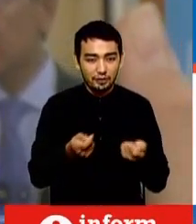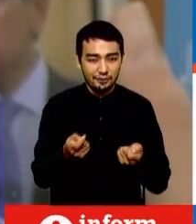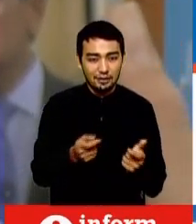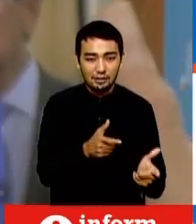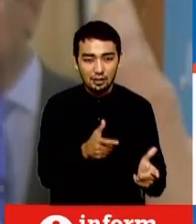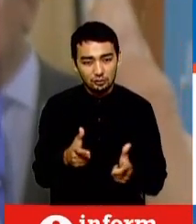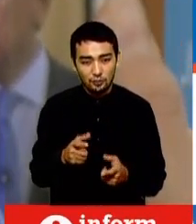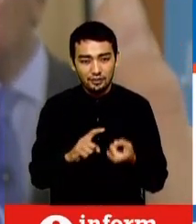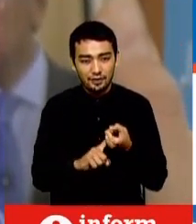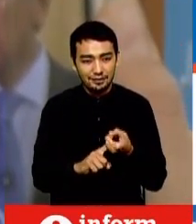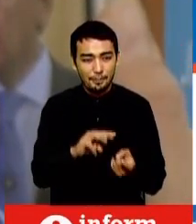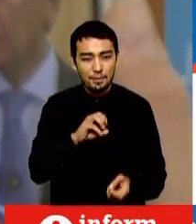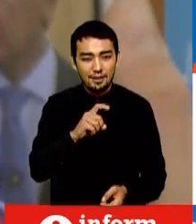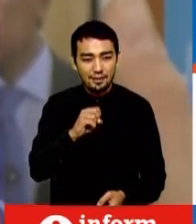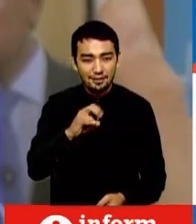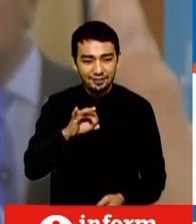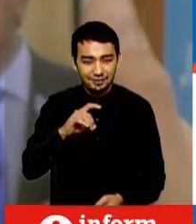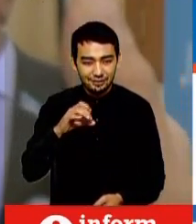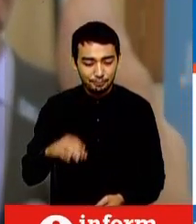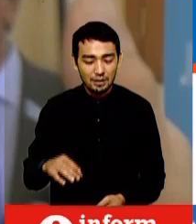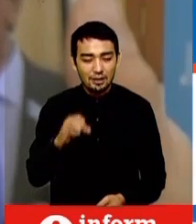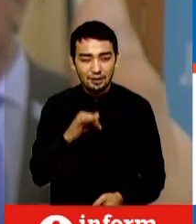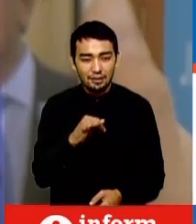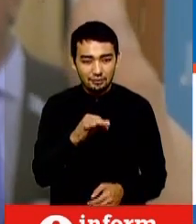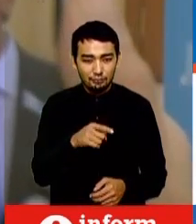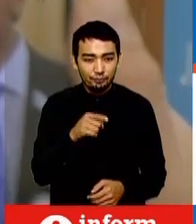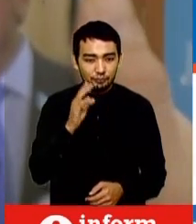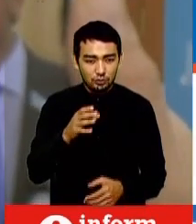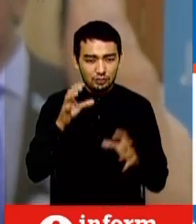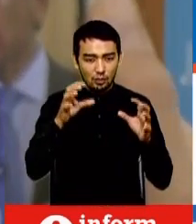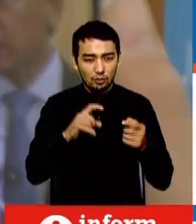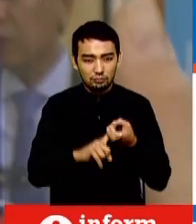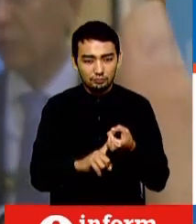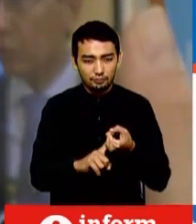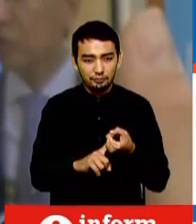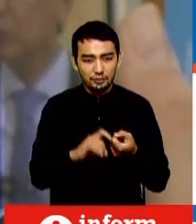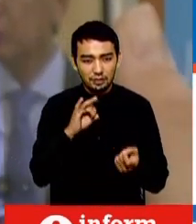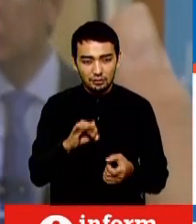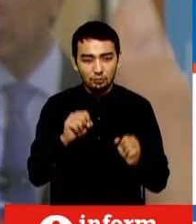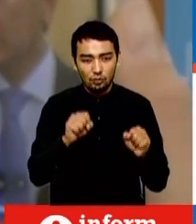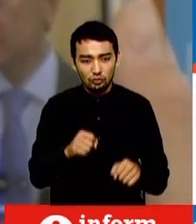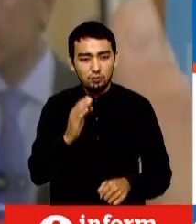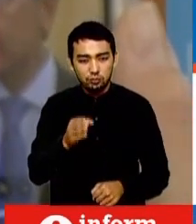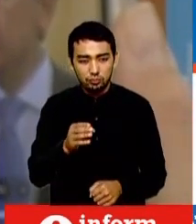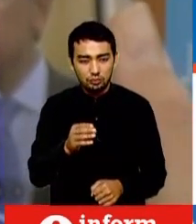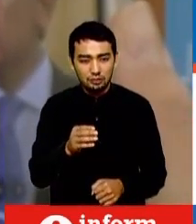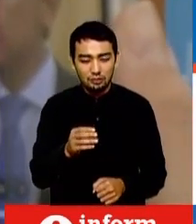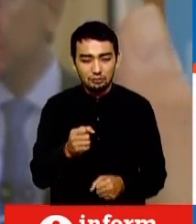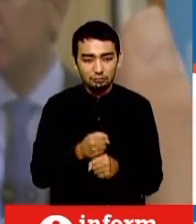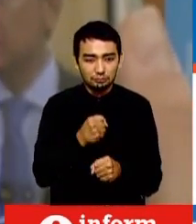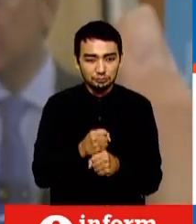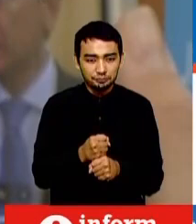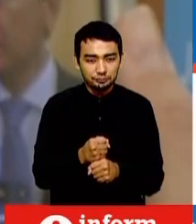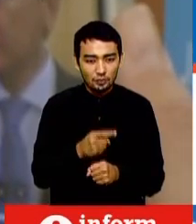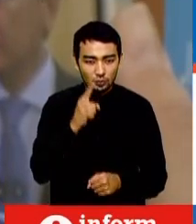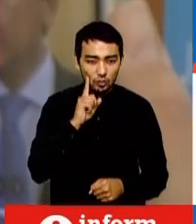подготовило соответствующий механизм. И, наверное, это будет в том числе и законопроект. И можно будет как раз сделать это